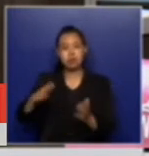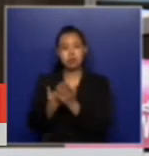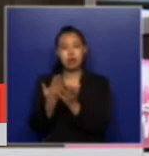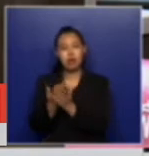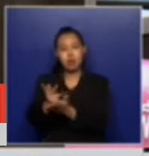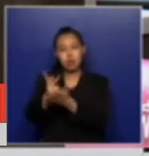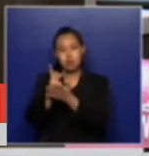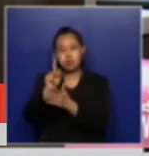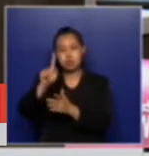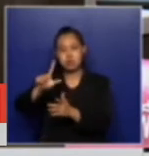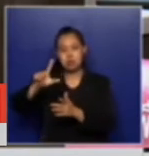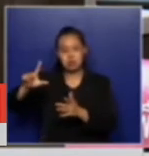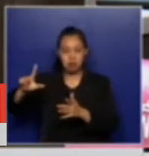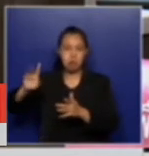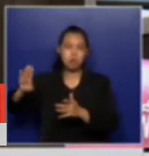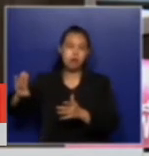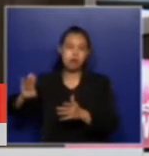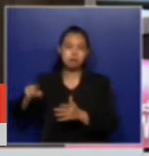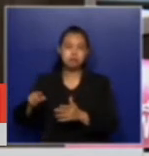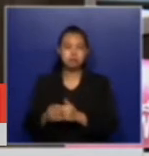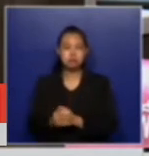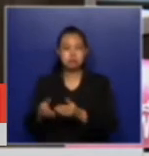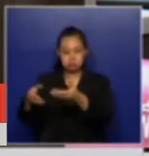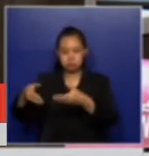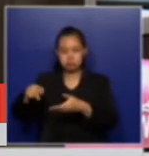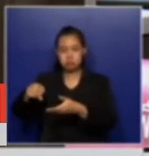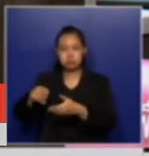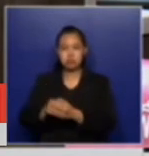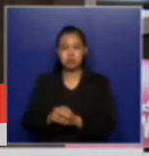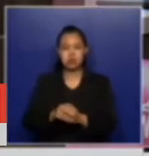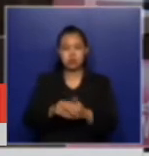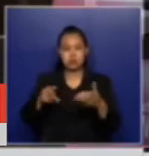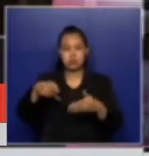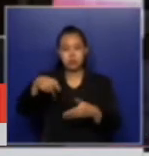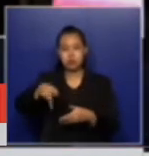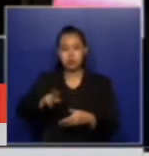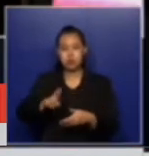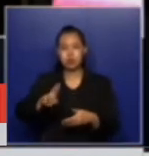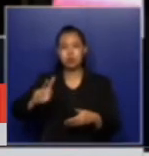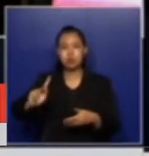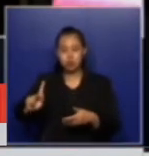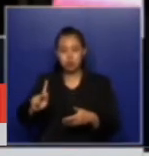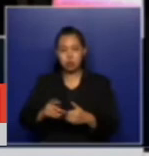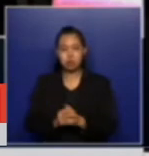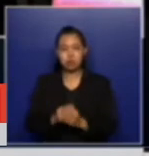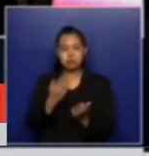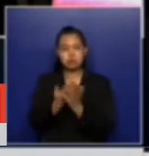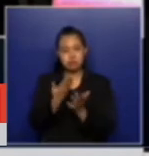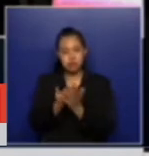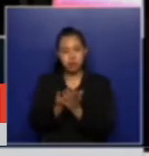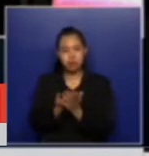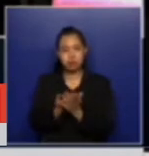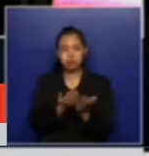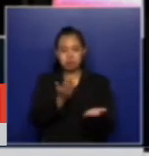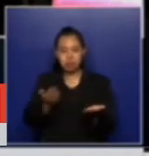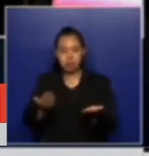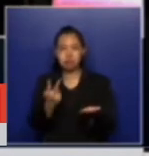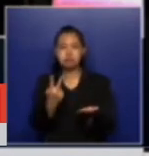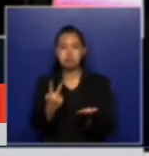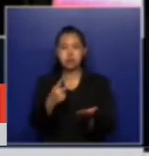1ล้านล้านบาทและพรก.เกี่ยวกับมาตรการการเงินอีก2ฉบับรวมทั้งพระราช